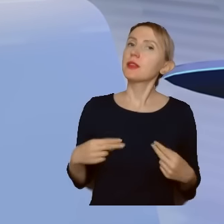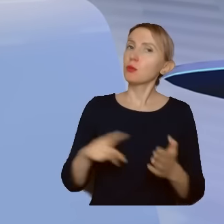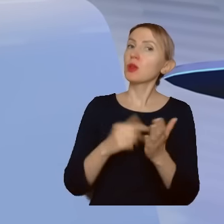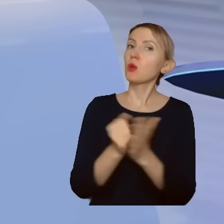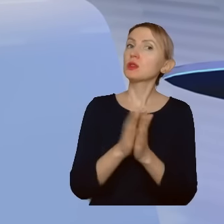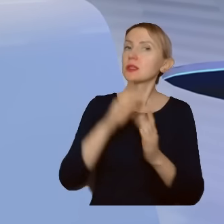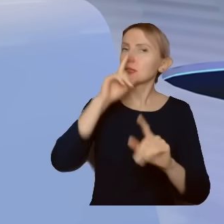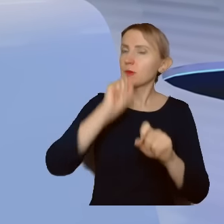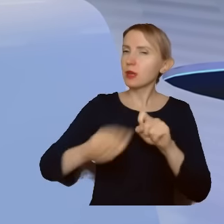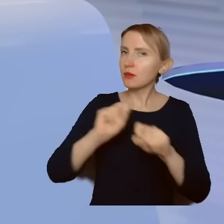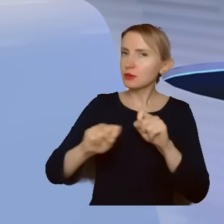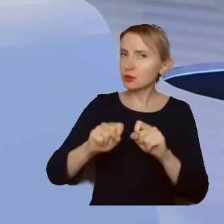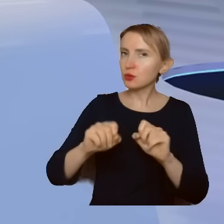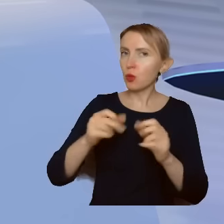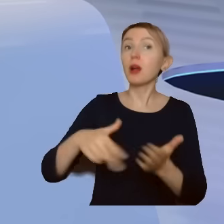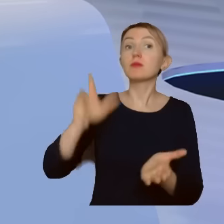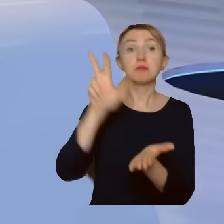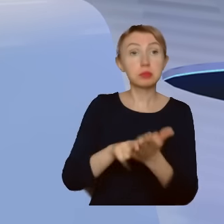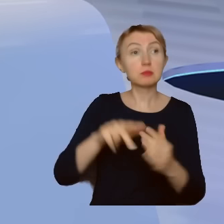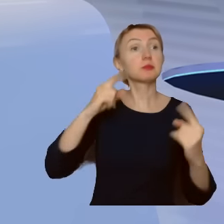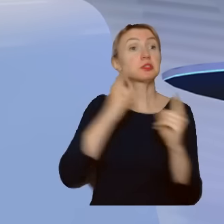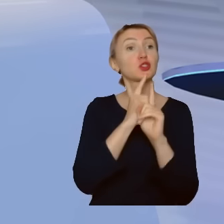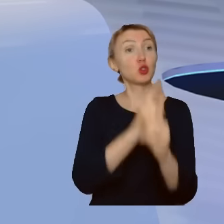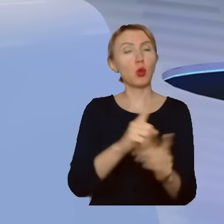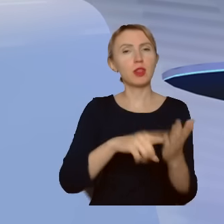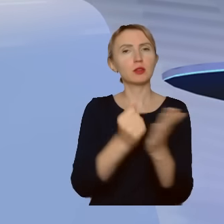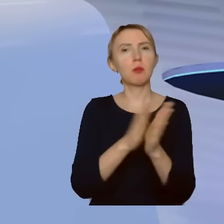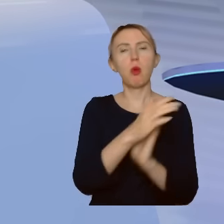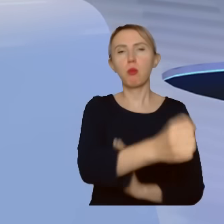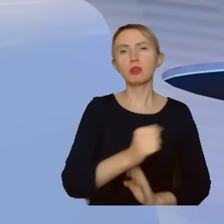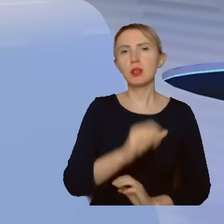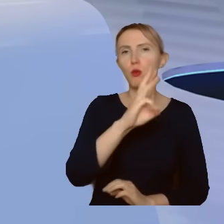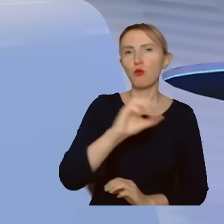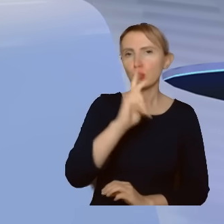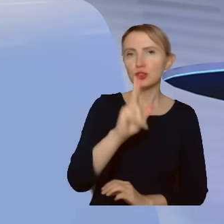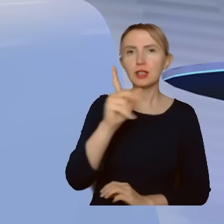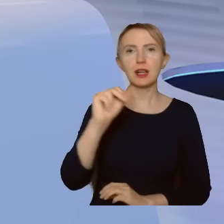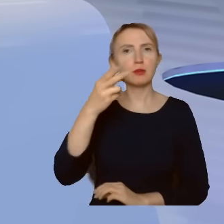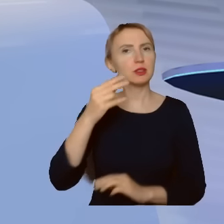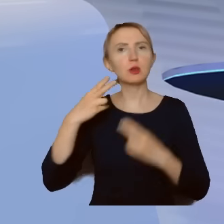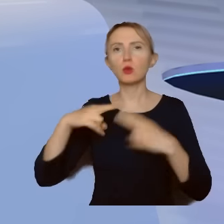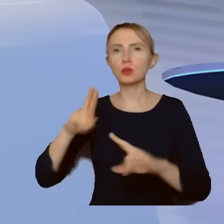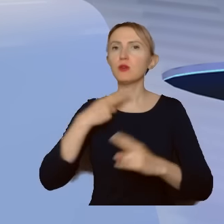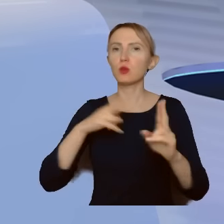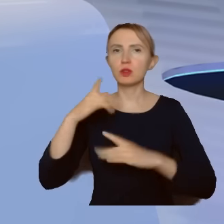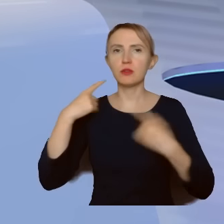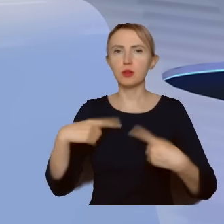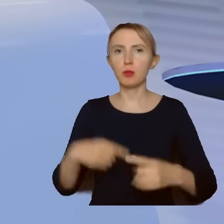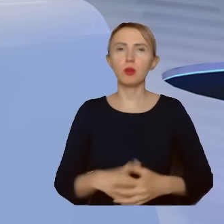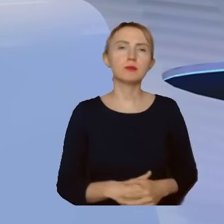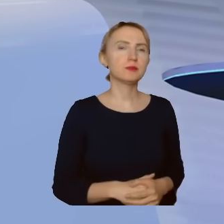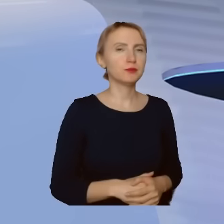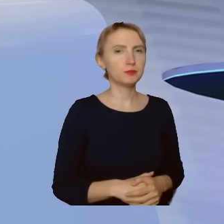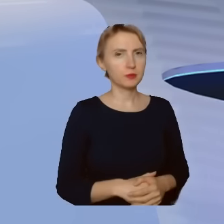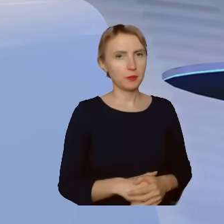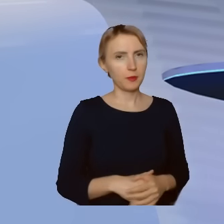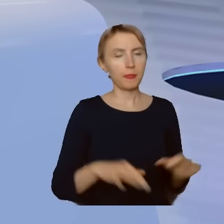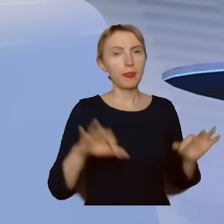przyjęta, uchwalona zgodnie z Konstytucją, bo poseł Wąsik i Kamiński nie wzięli udziału w głosowaniu. Nie dość tego, no to pan